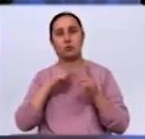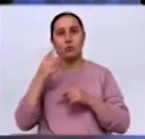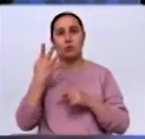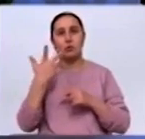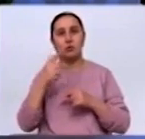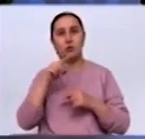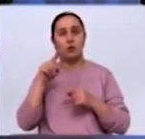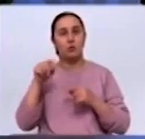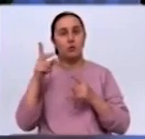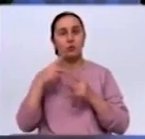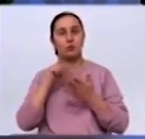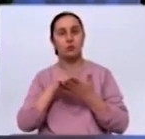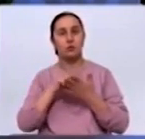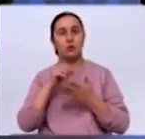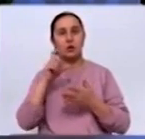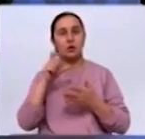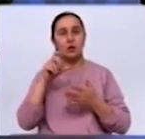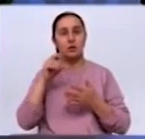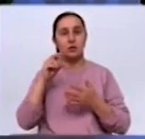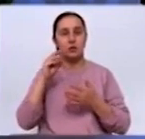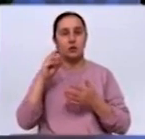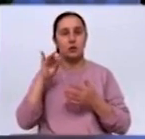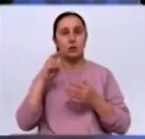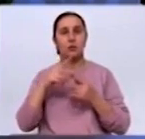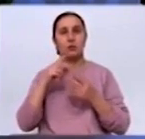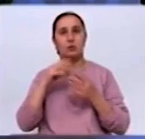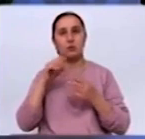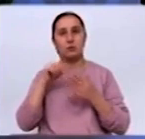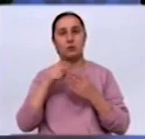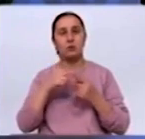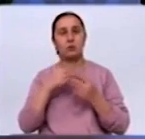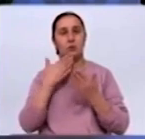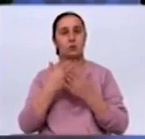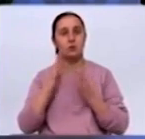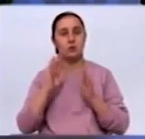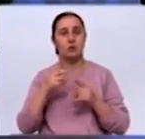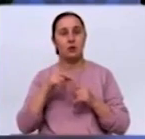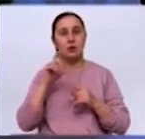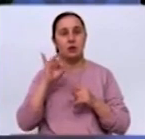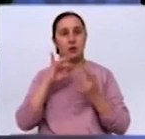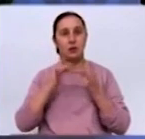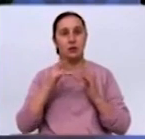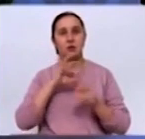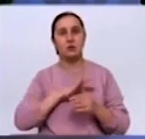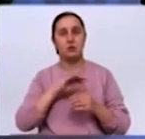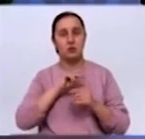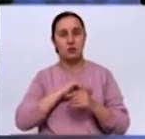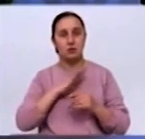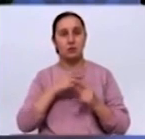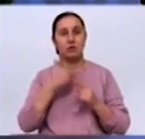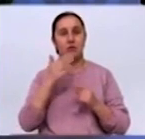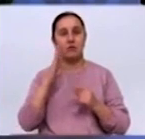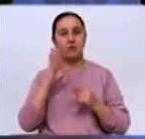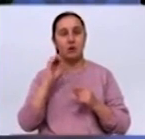3W hujjatiga, ya'ni HTMLning maxsus teglari yordamida murojaat qilinadi. İnternette işlengen vaxtingizde siz